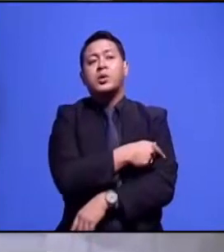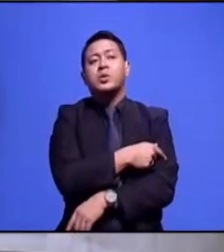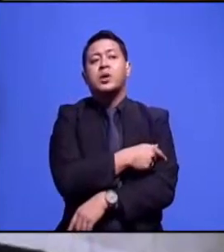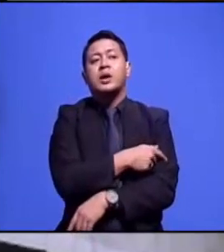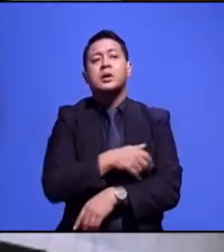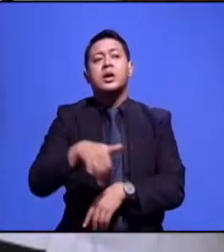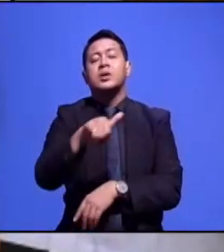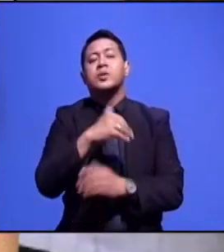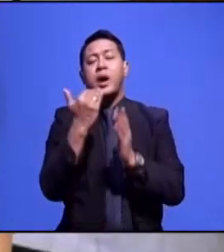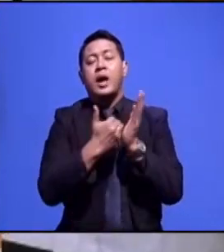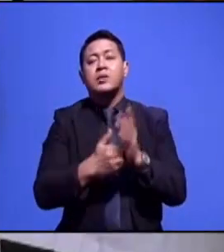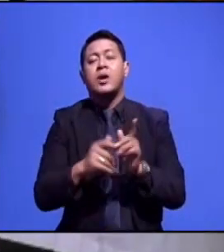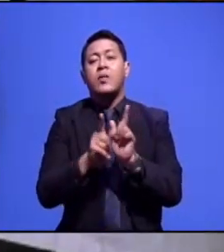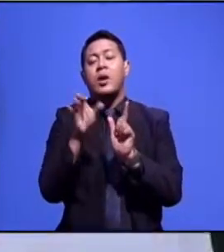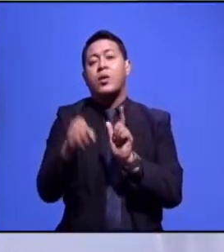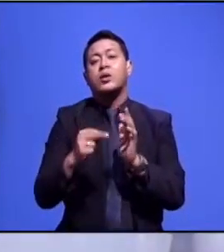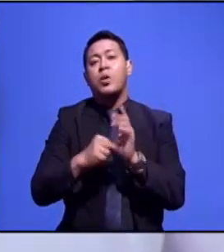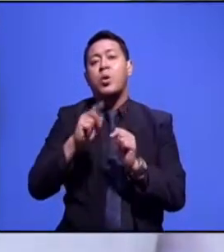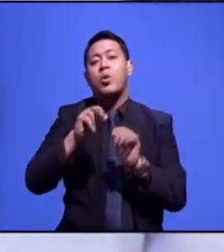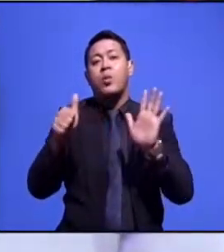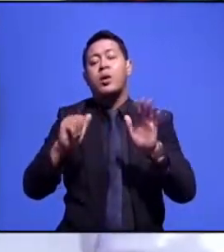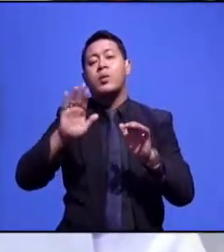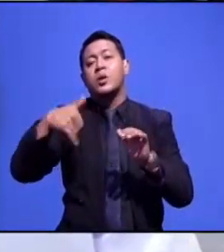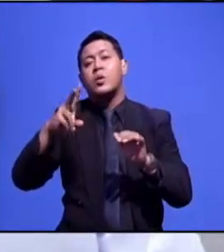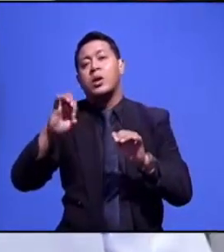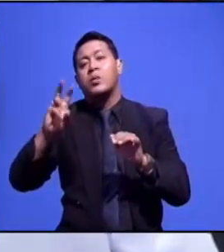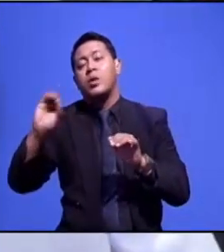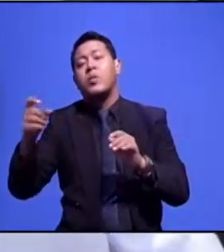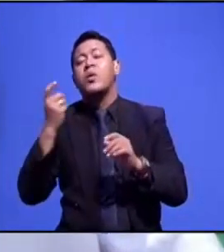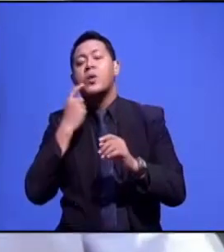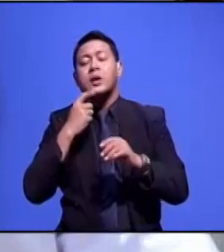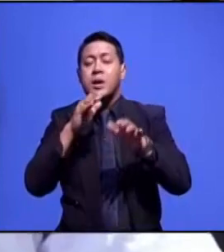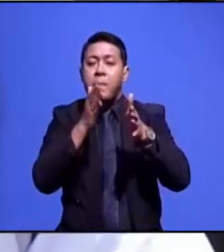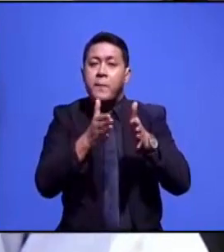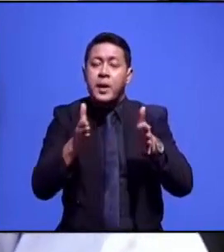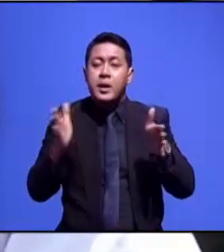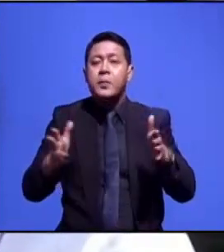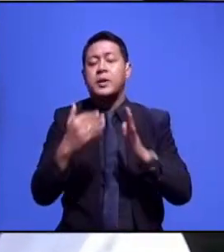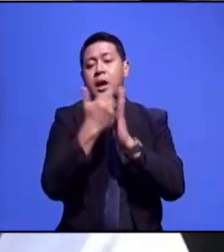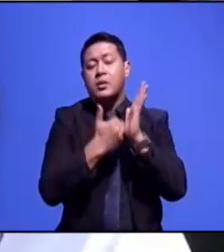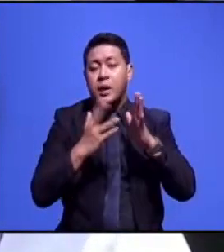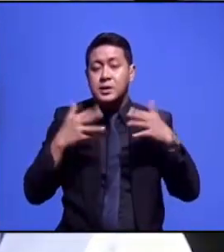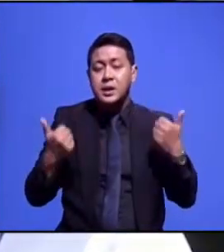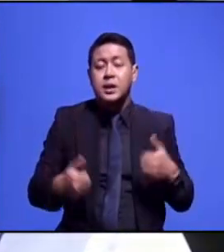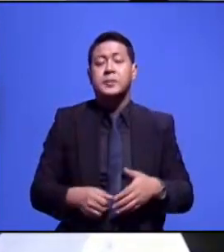sesuai peraturan Wali Kota nomor 26 tahun 2020 tentang penertiban protokol kesehatan.